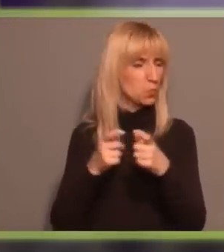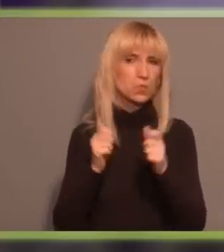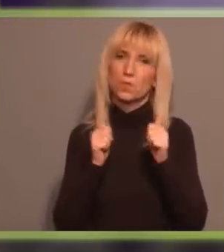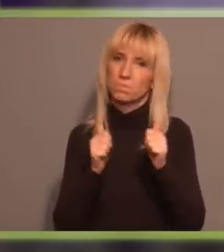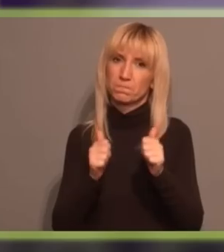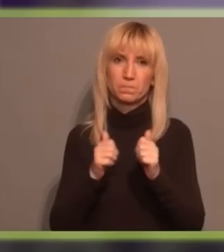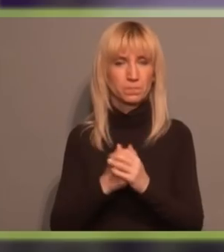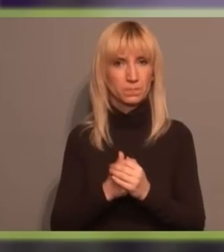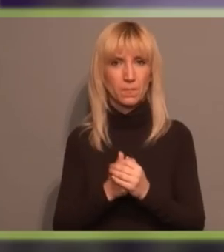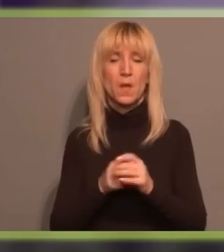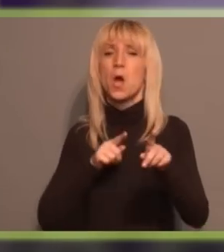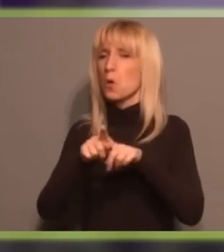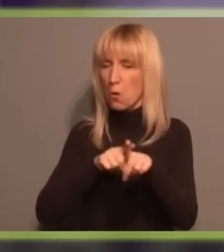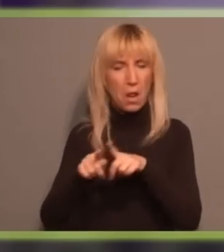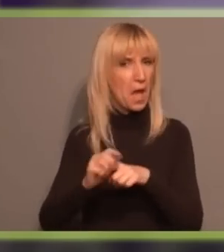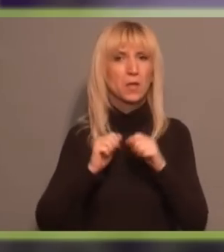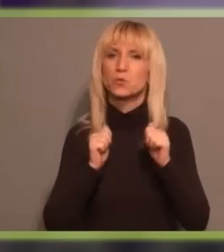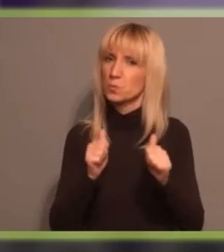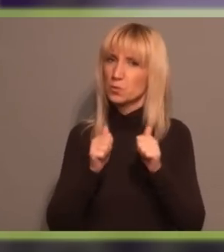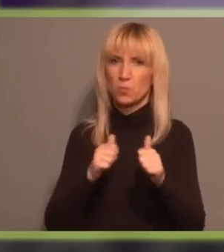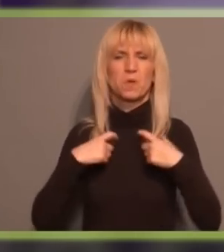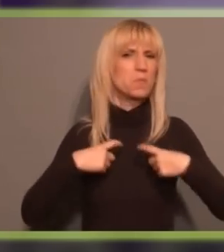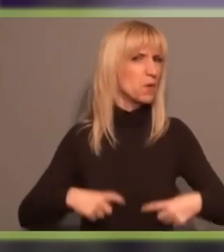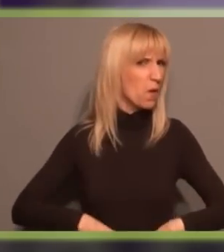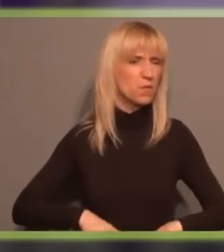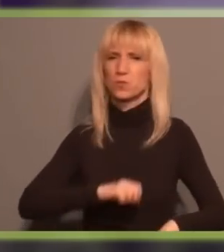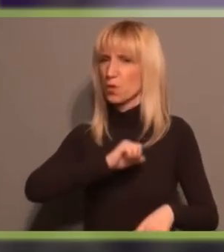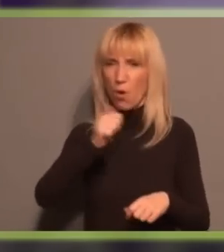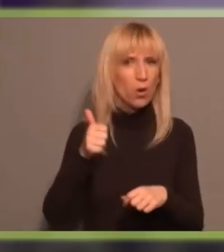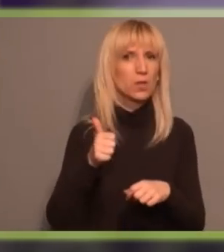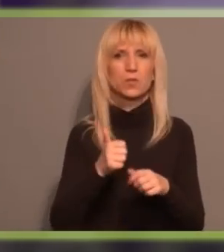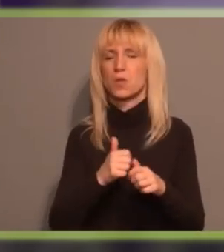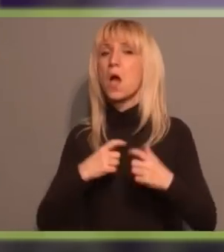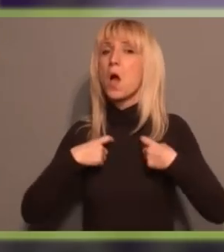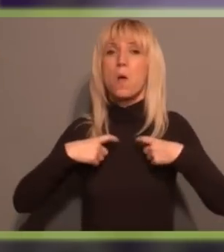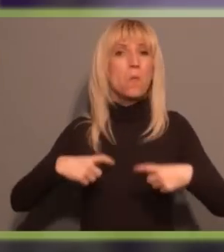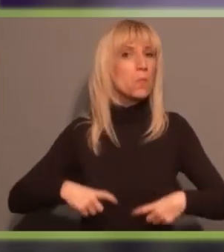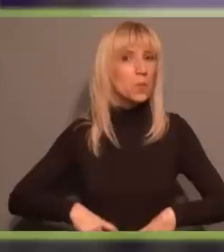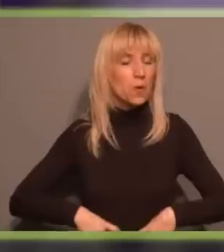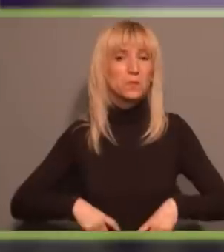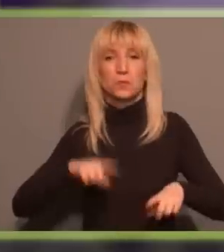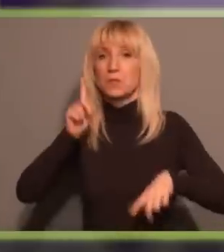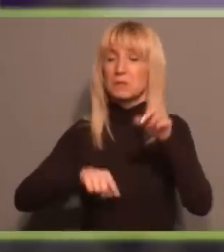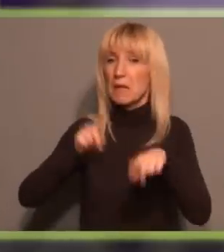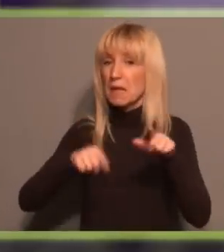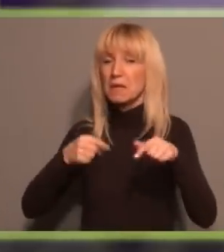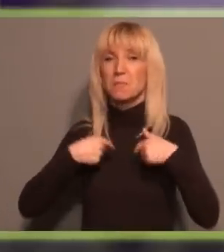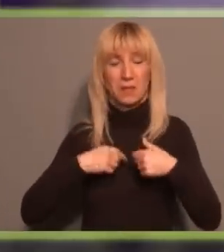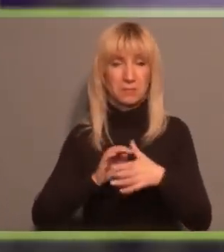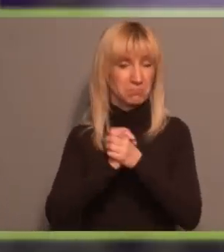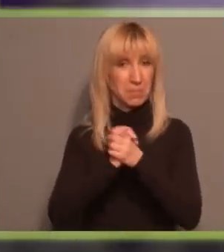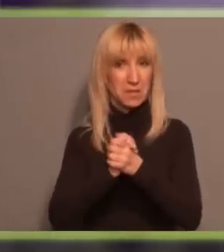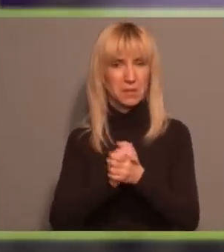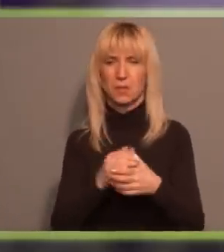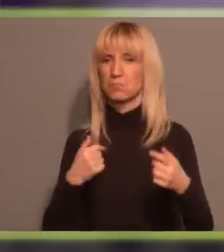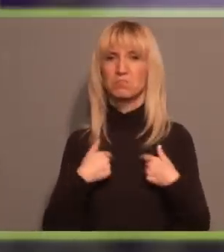ja družim, sa kojim kolegama imam i sa kojim profesorima i čak koji su profesori mogu i biti prijatelji.